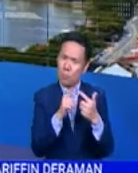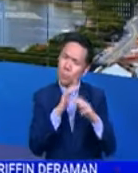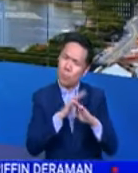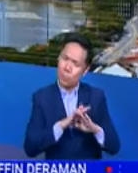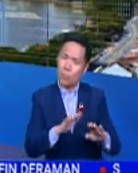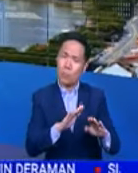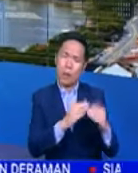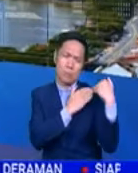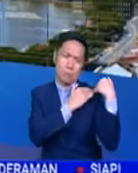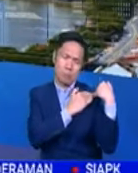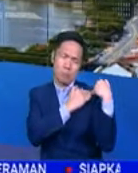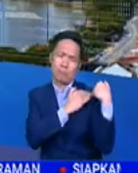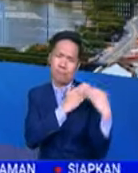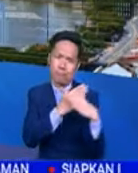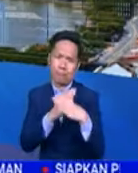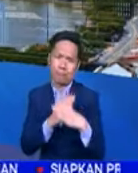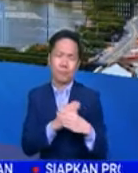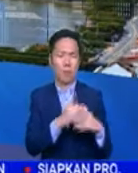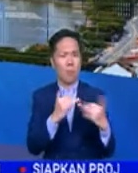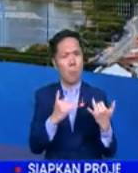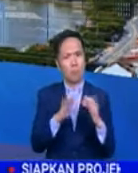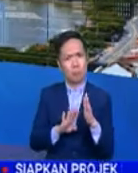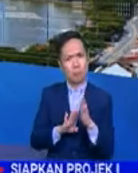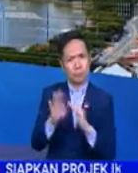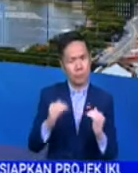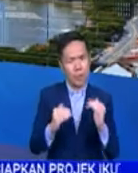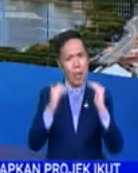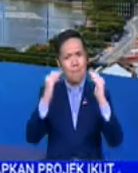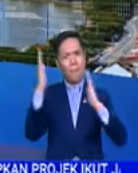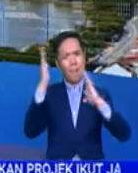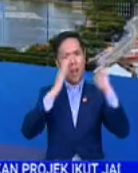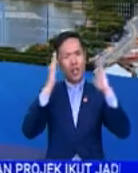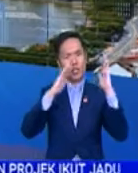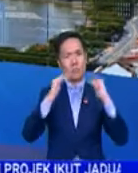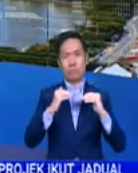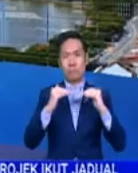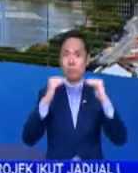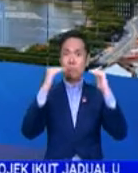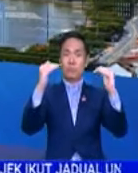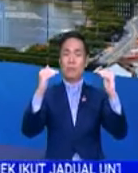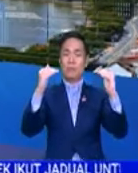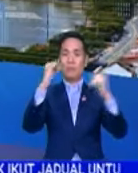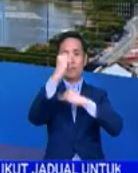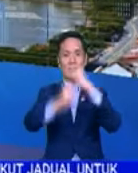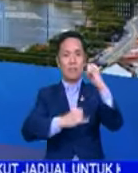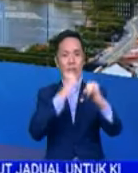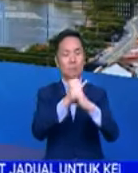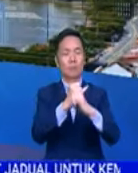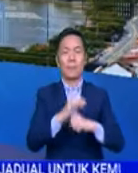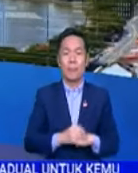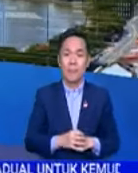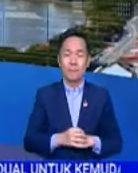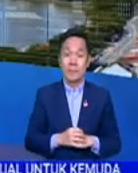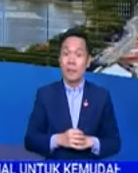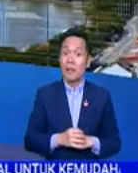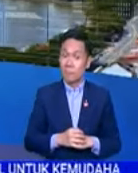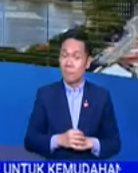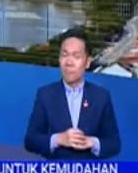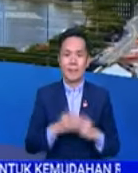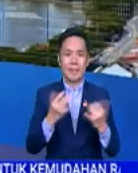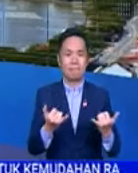juga berganding bahu dalam usaha memajukan negara ke satu langkah yang lebih standing dengan taraf antarabangsa. Ia lebih-lebih lagi